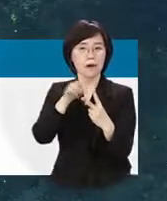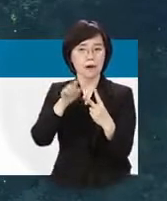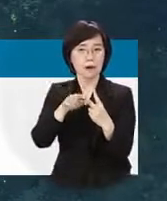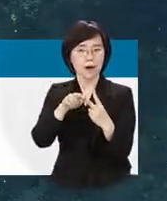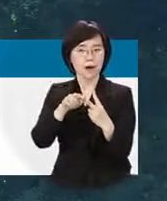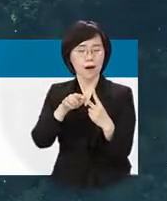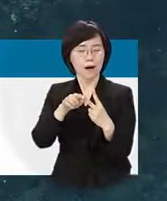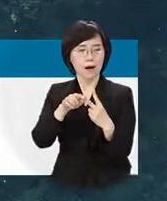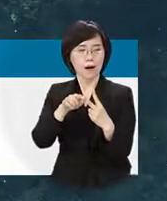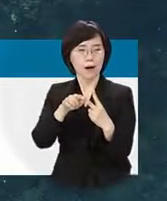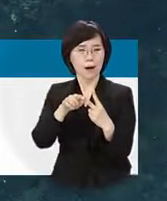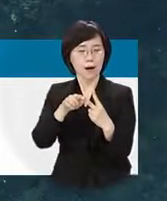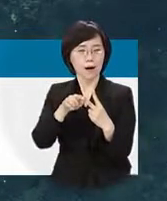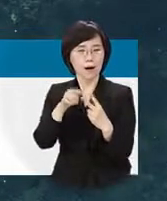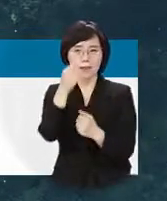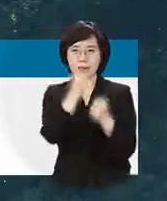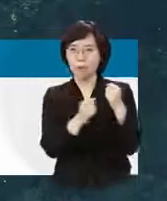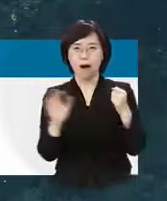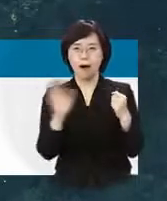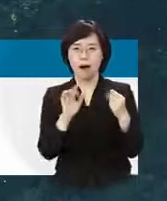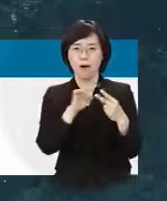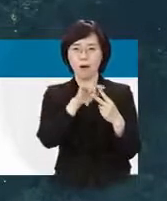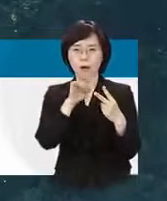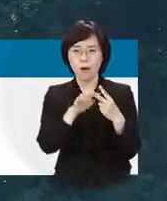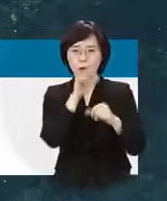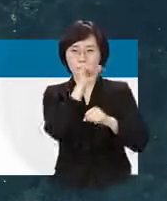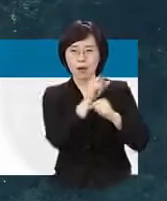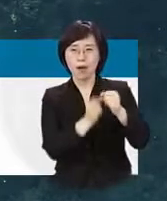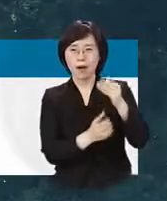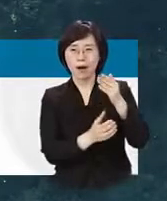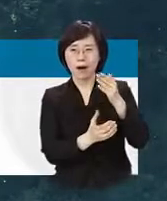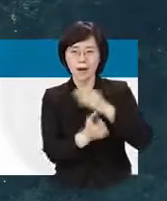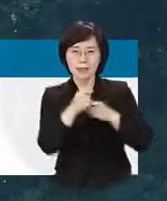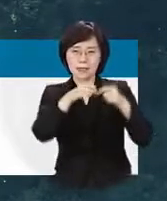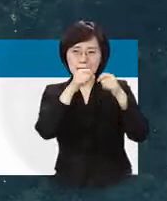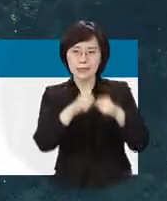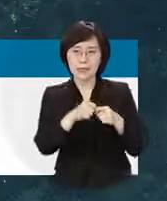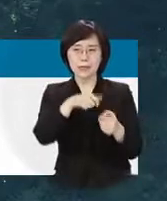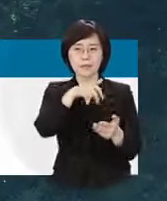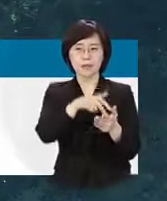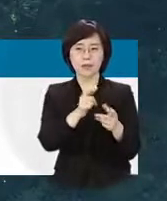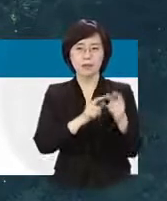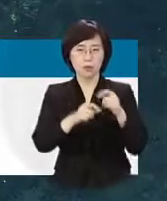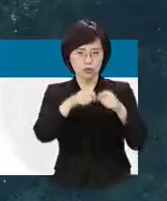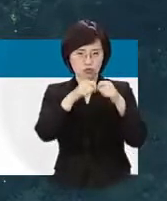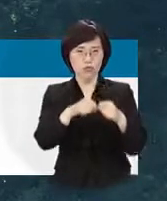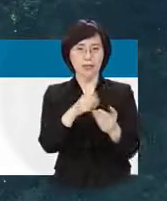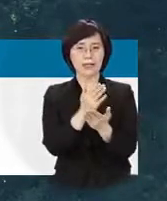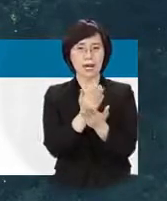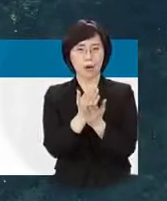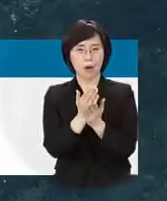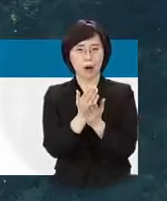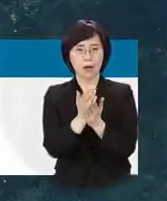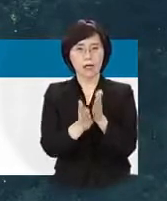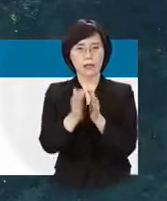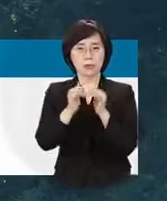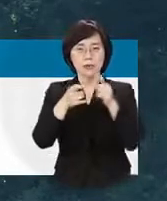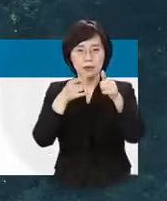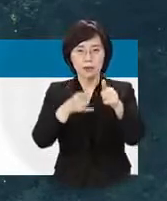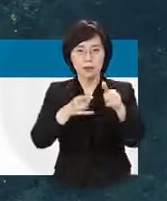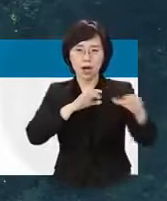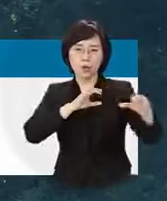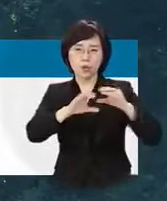논리를 가지고서 접근하기 보다는 어 통합의 가지고 있는 어 세부적인 측면들을 좀더 주제 하고